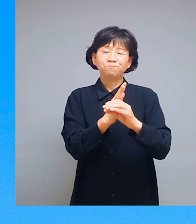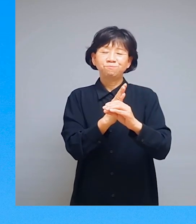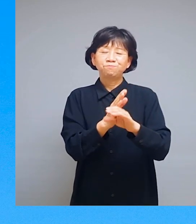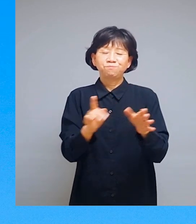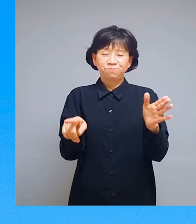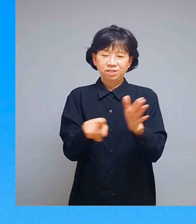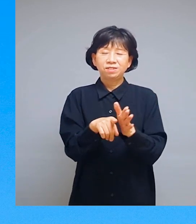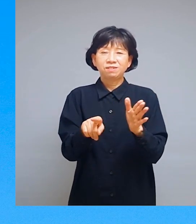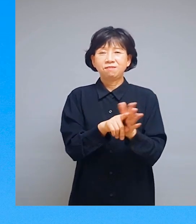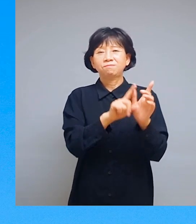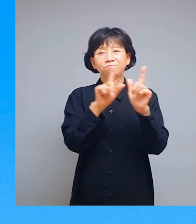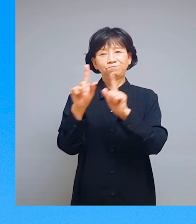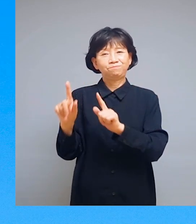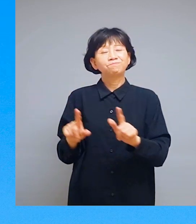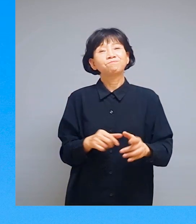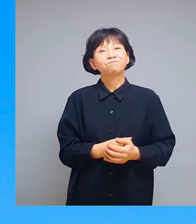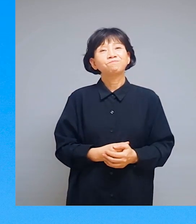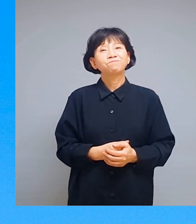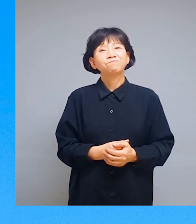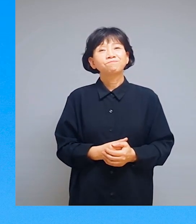교회였습니다.